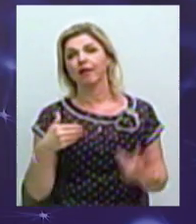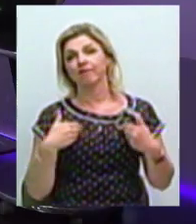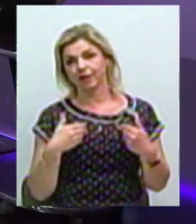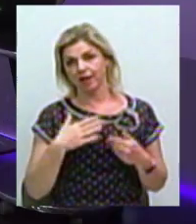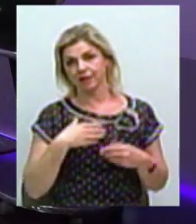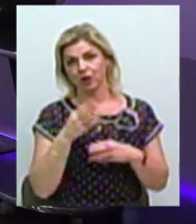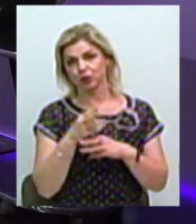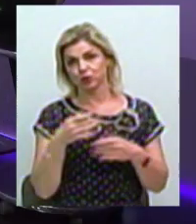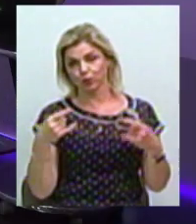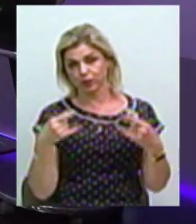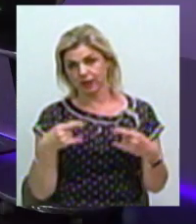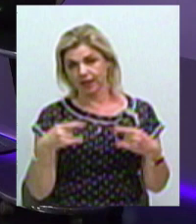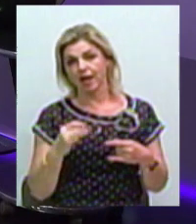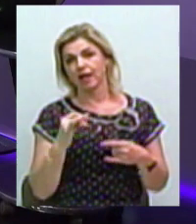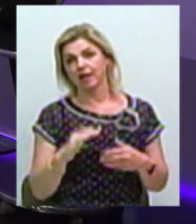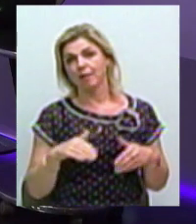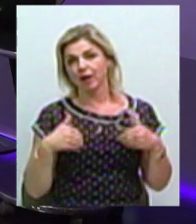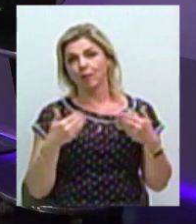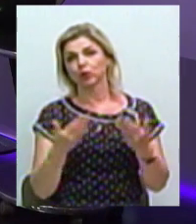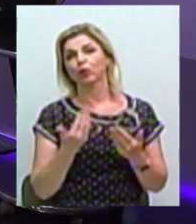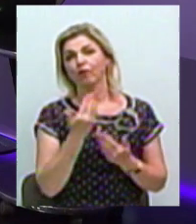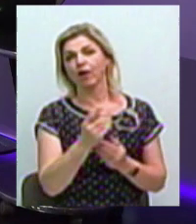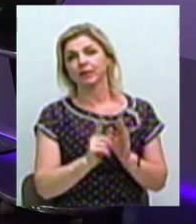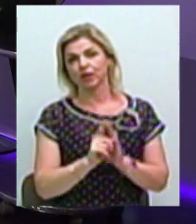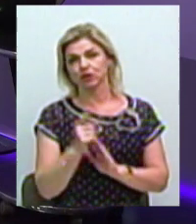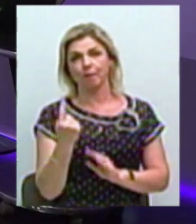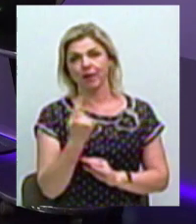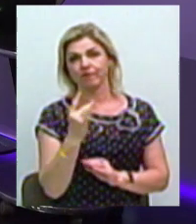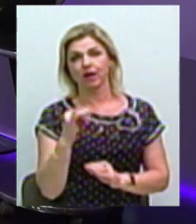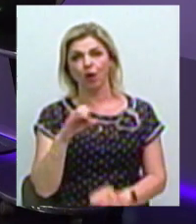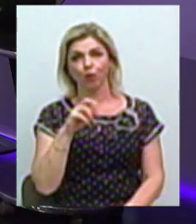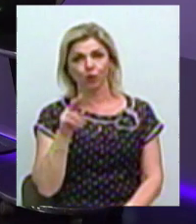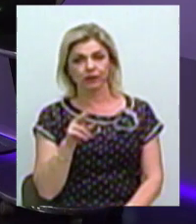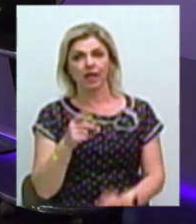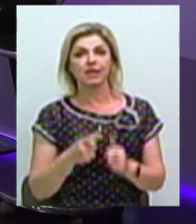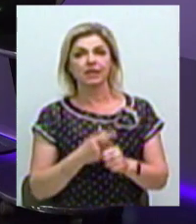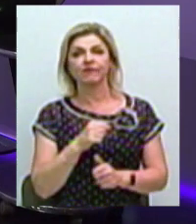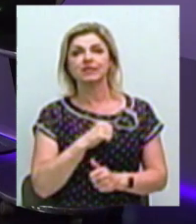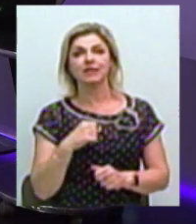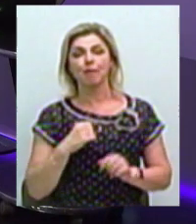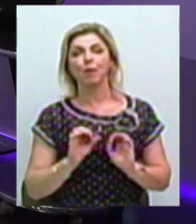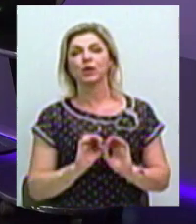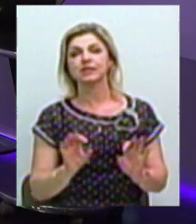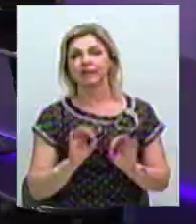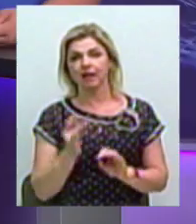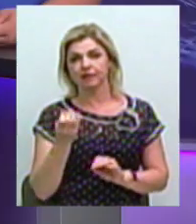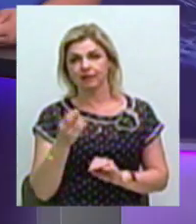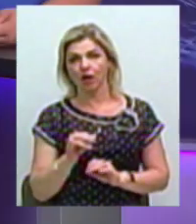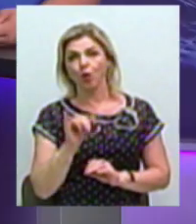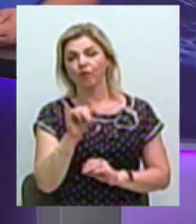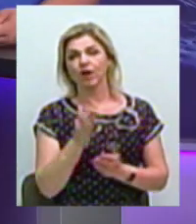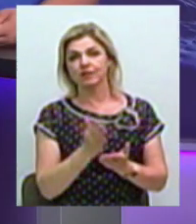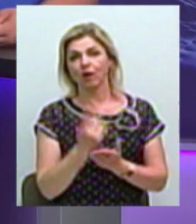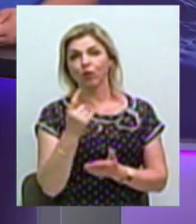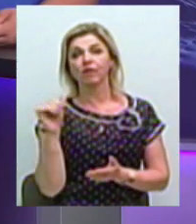завітали до нас. І пропоную розпочати перший раунд. Умовна назва – самопрезентація. У вас є одна хвилина,